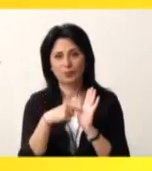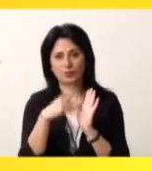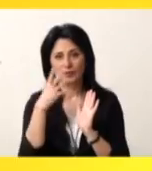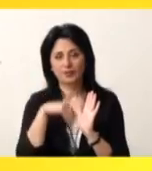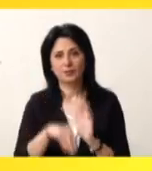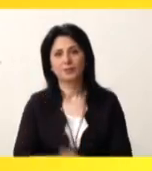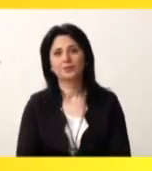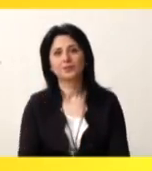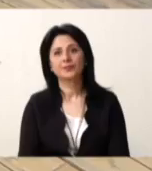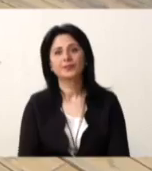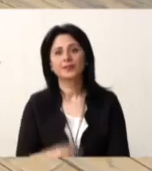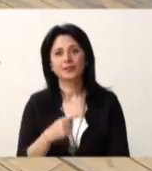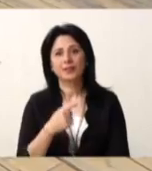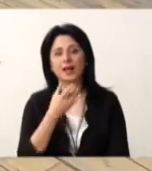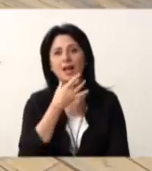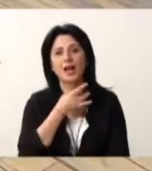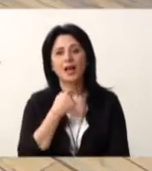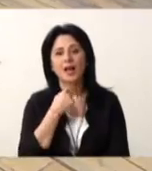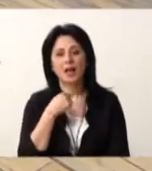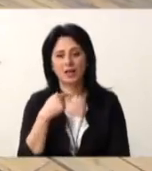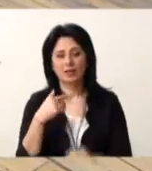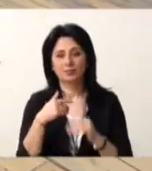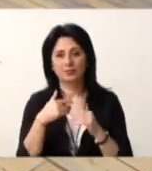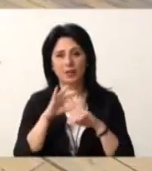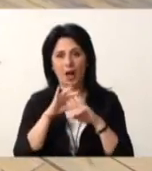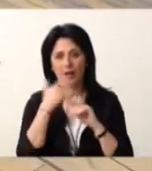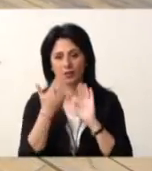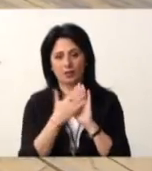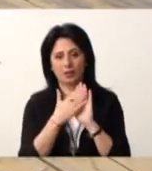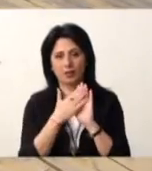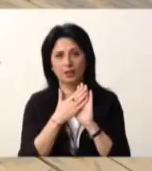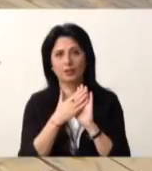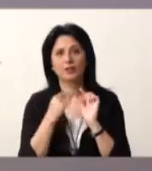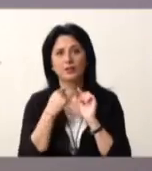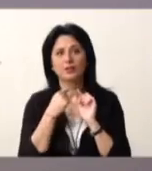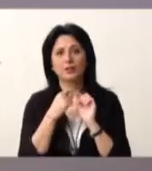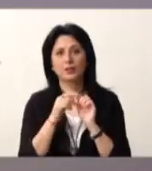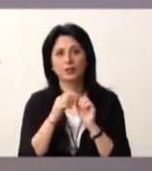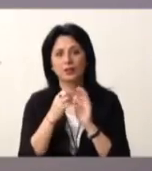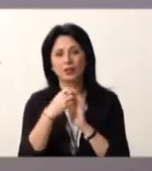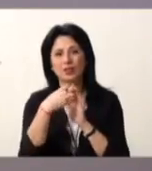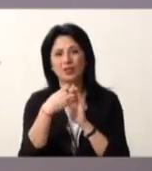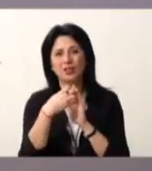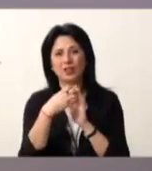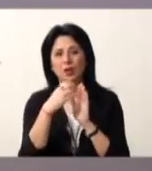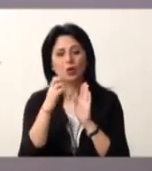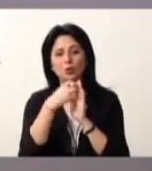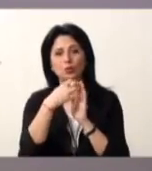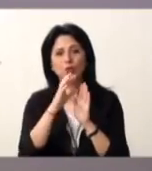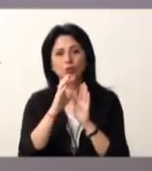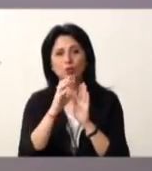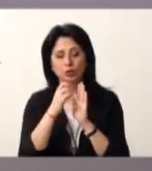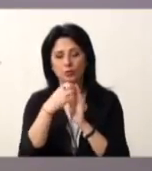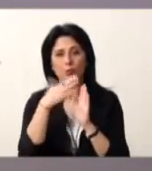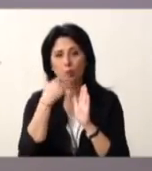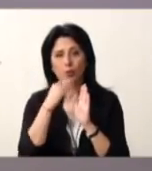ერთ კითხვას ვასწროთ. ყელში გარედან ლავიწის ძვლების შემერთების ადგილას, ჩიყვის ადგილას ოდნავ ქვემოთ საუბრის დროს